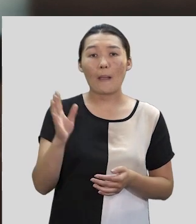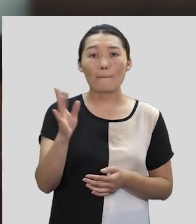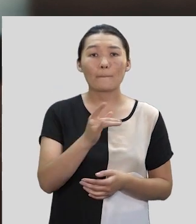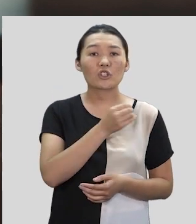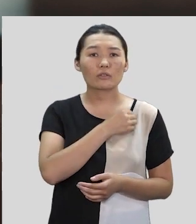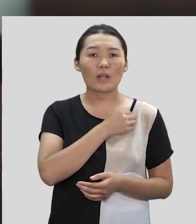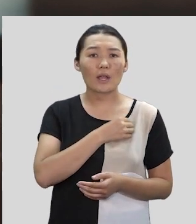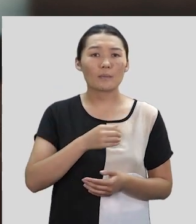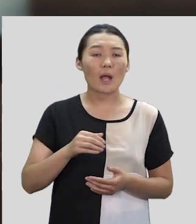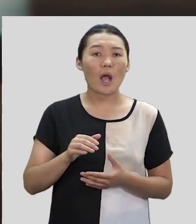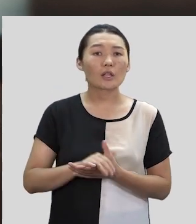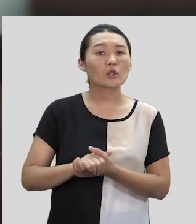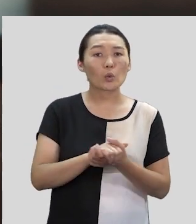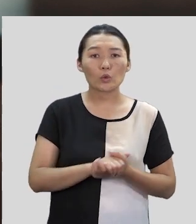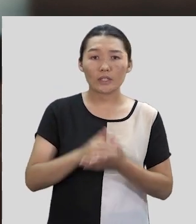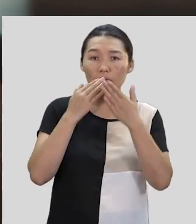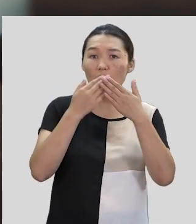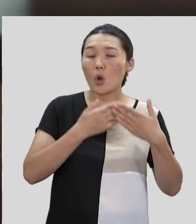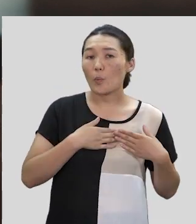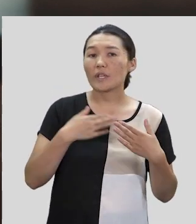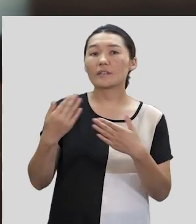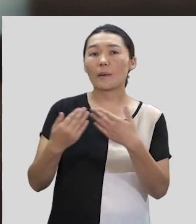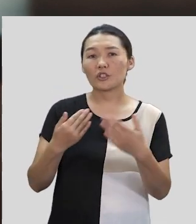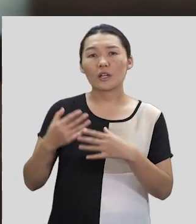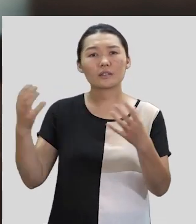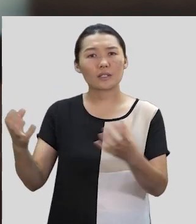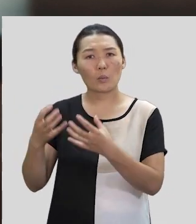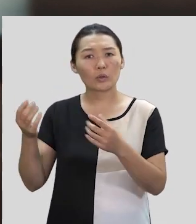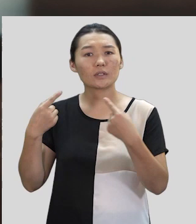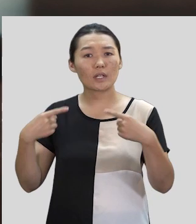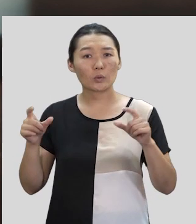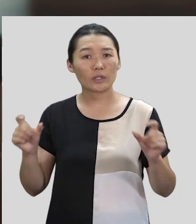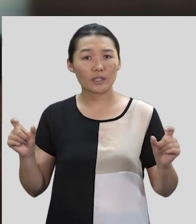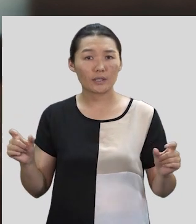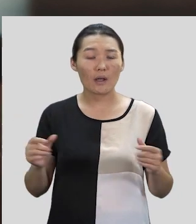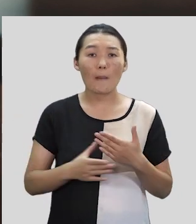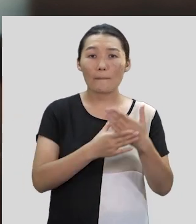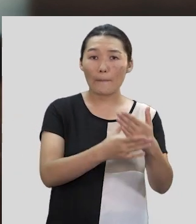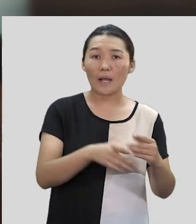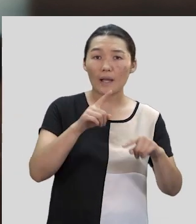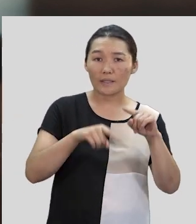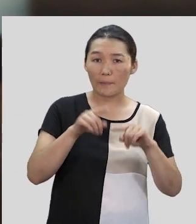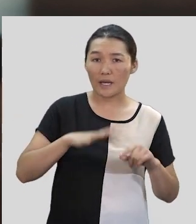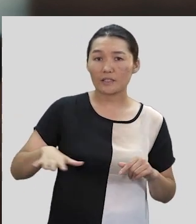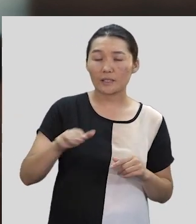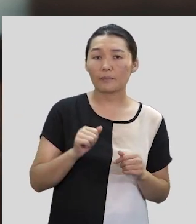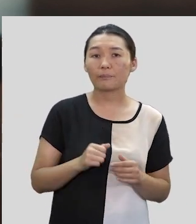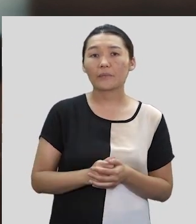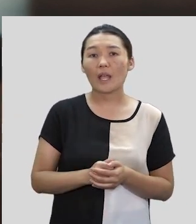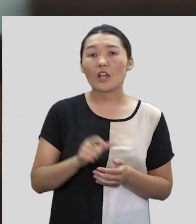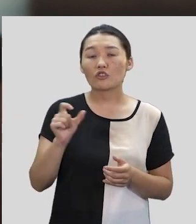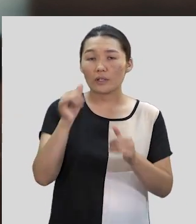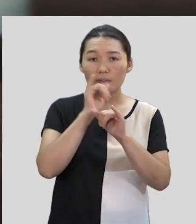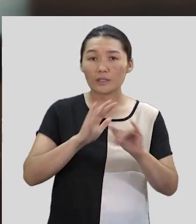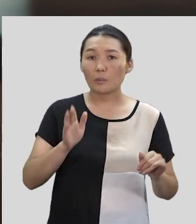дружить любить общаться заботится о других помогать близким человек не может